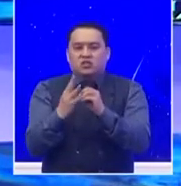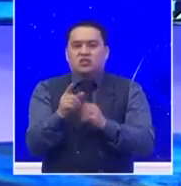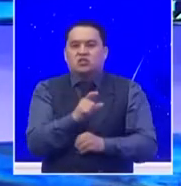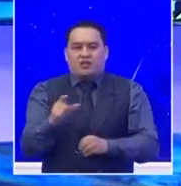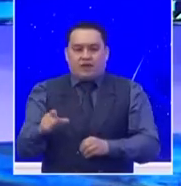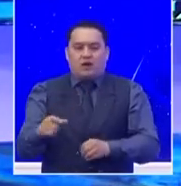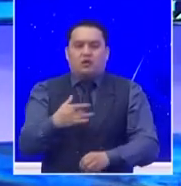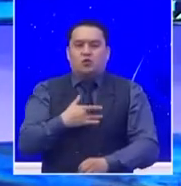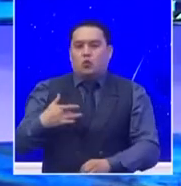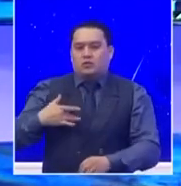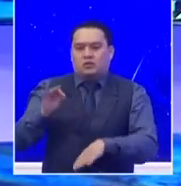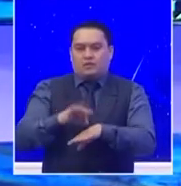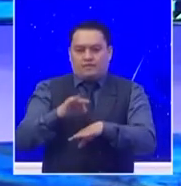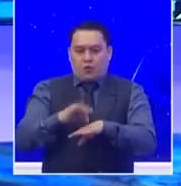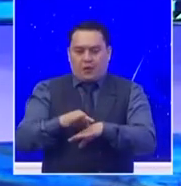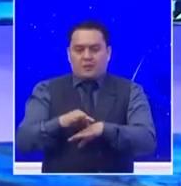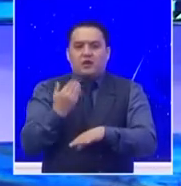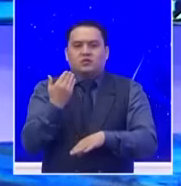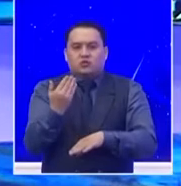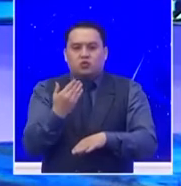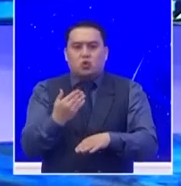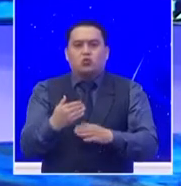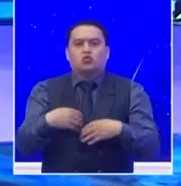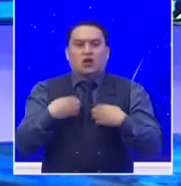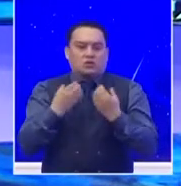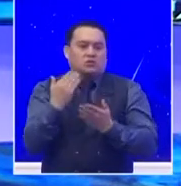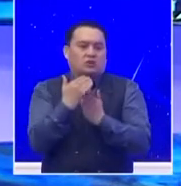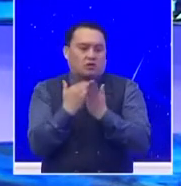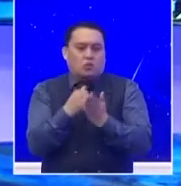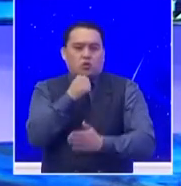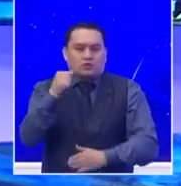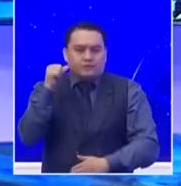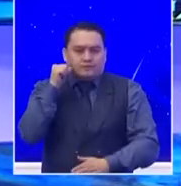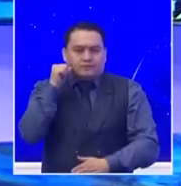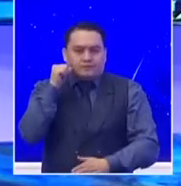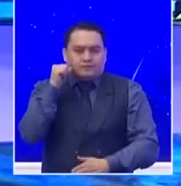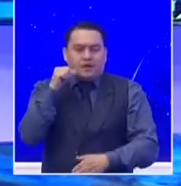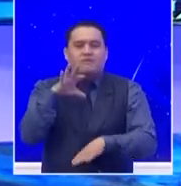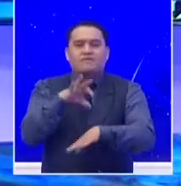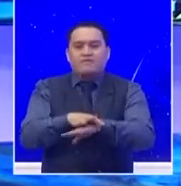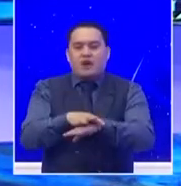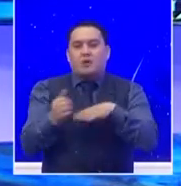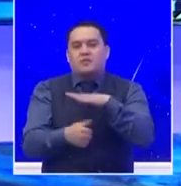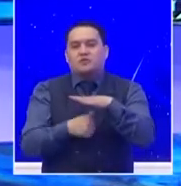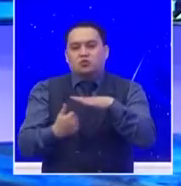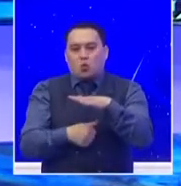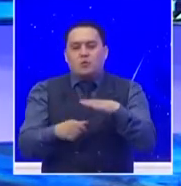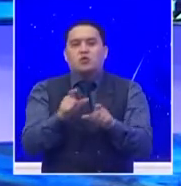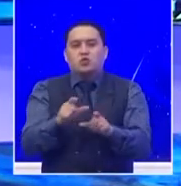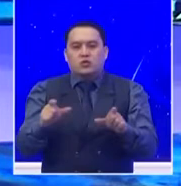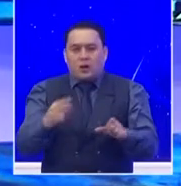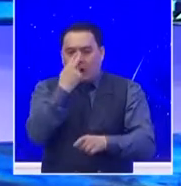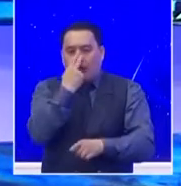туберкулез, в том числе в открытой форме. Такова неутешительная статистика прошлого года. Выявлением бездомных людей, их